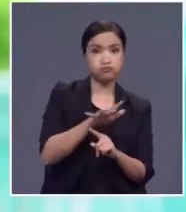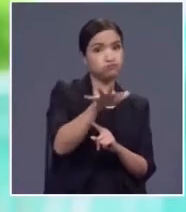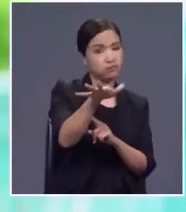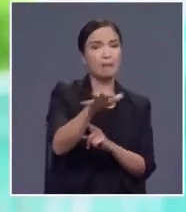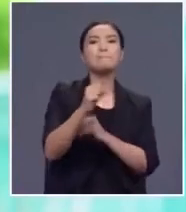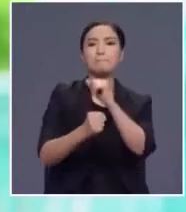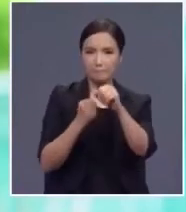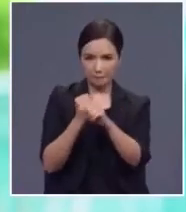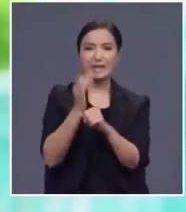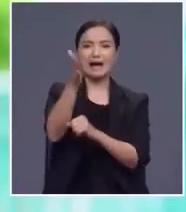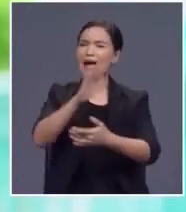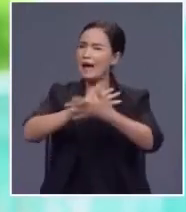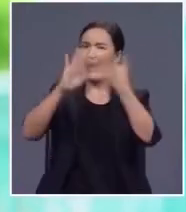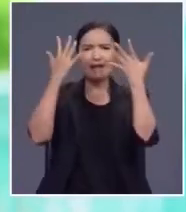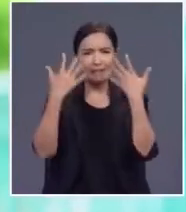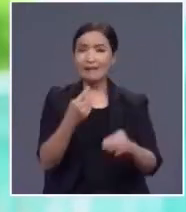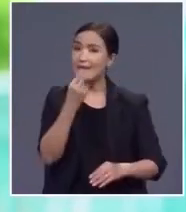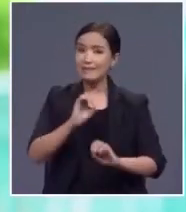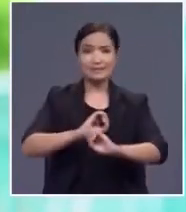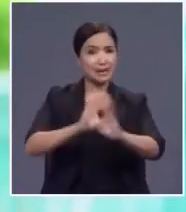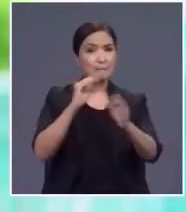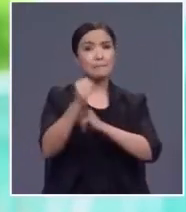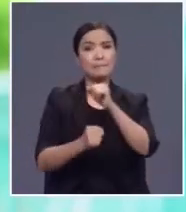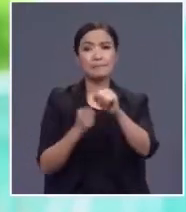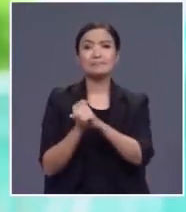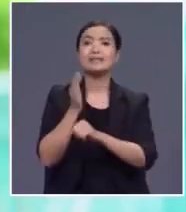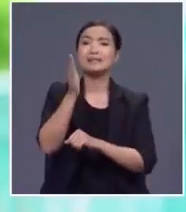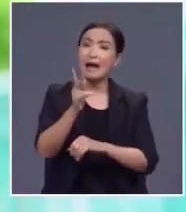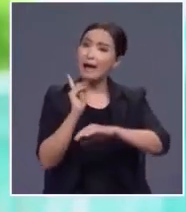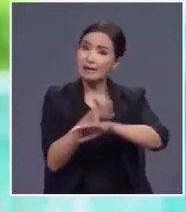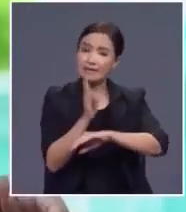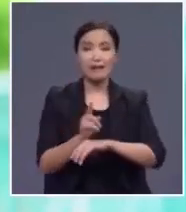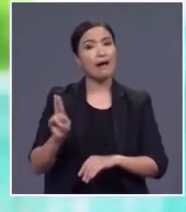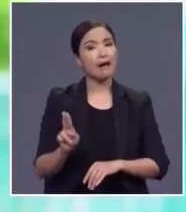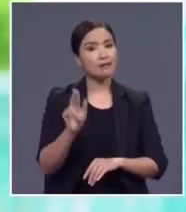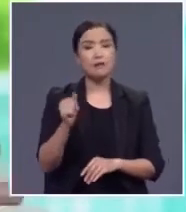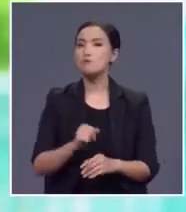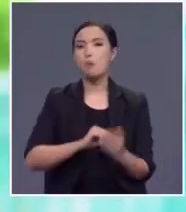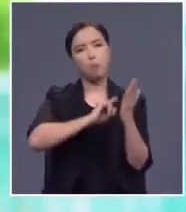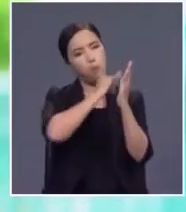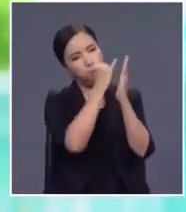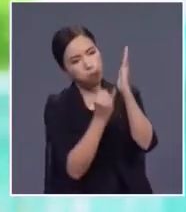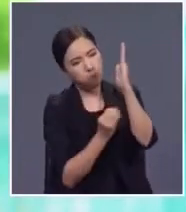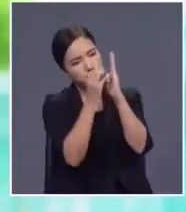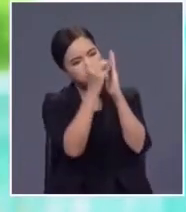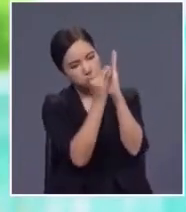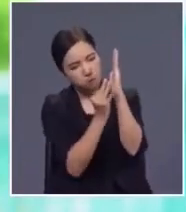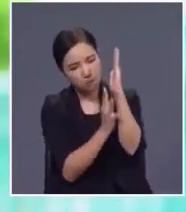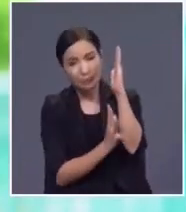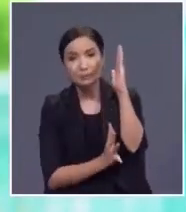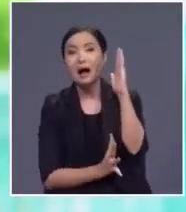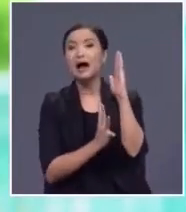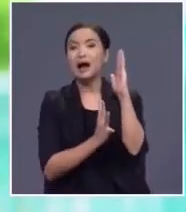เห็นความชัดเจนของประเทศไทยว่าปีหน้าเราจะมีอินเทอร์เน็ตใช้ทุกหมู่บ้านทุกชุมชนที่มีความเส